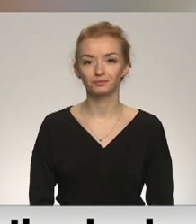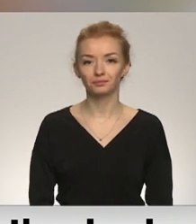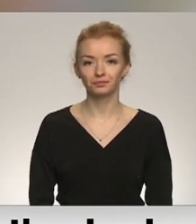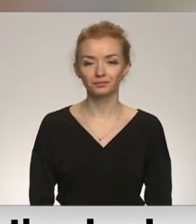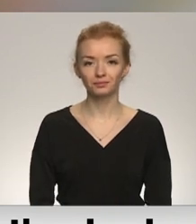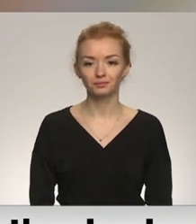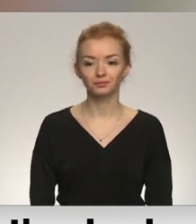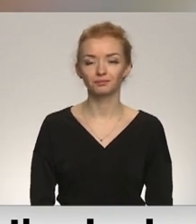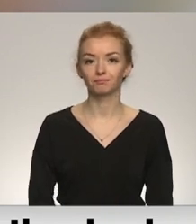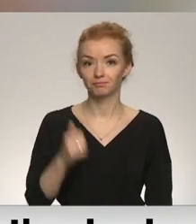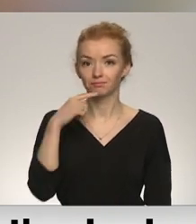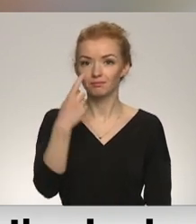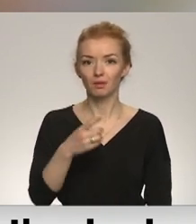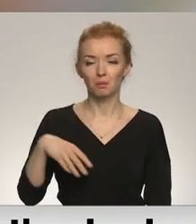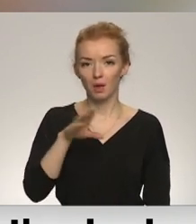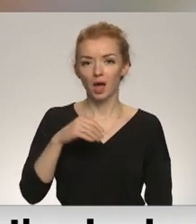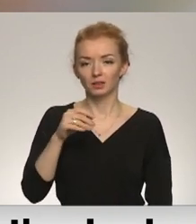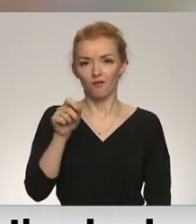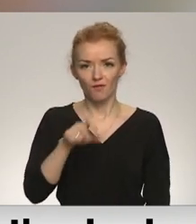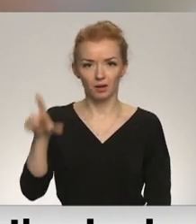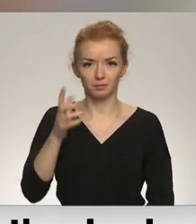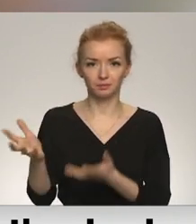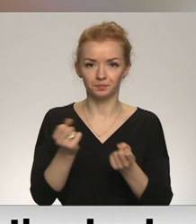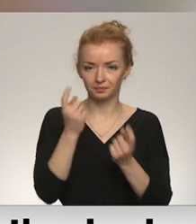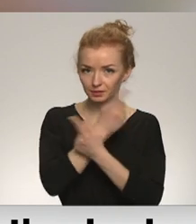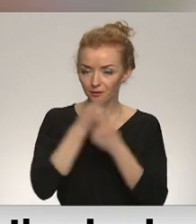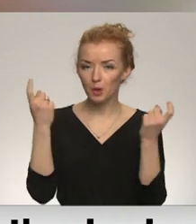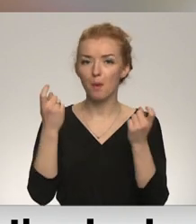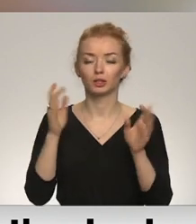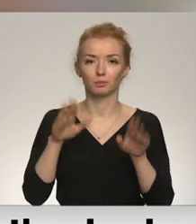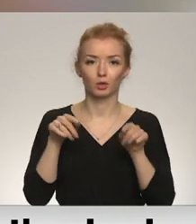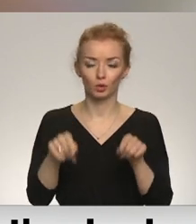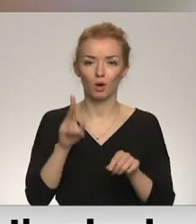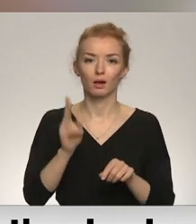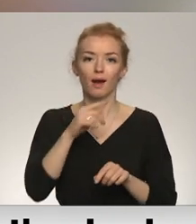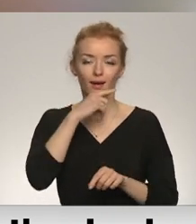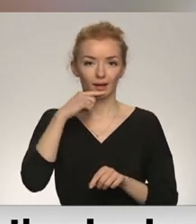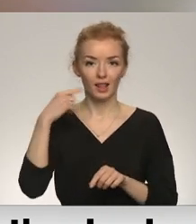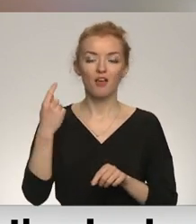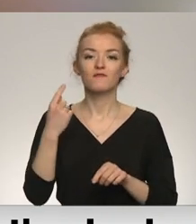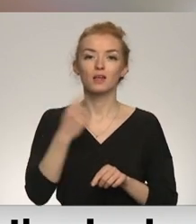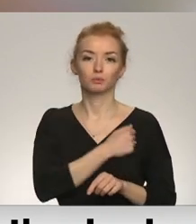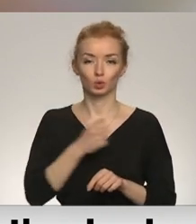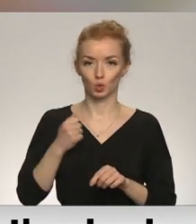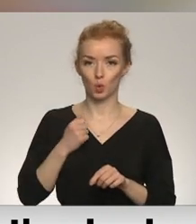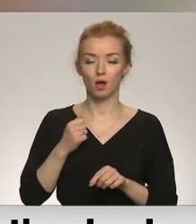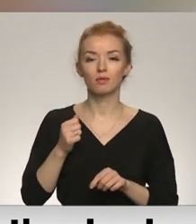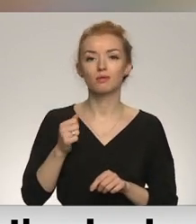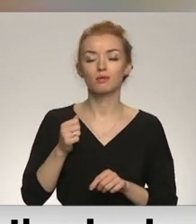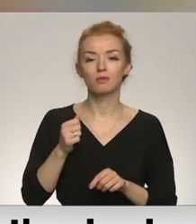Mums pienāk arvien vairāk ziņas par to, ka Krievijas bruņoties spēki redzot,